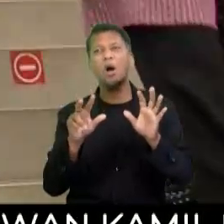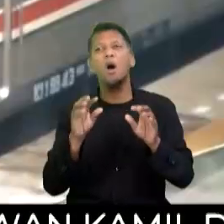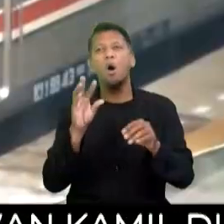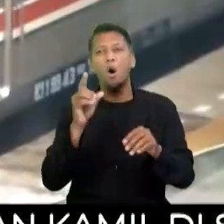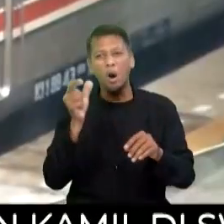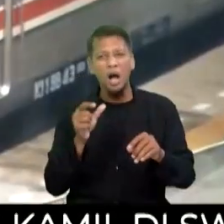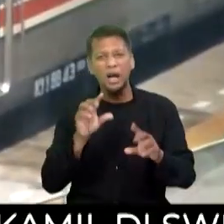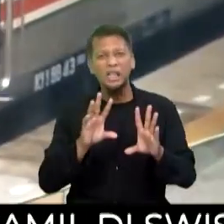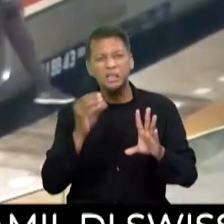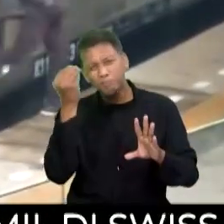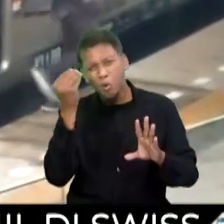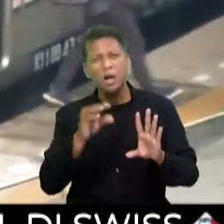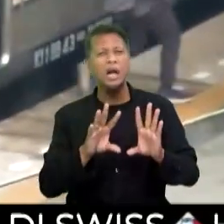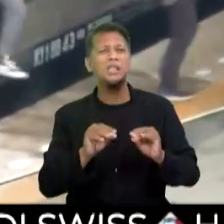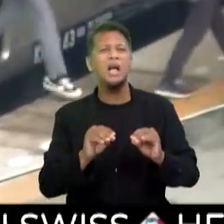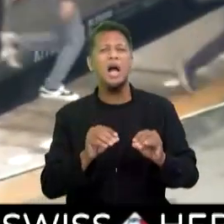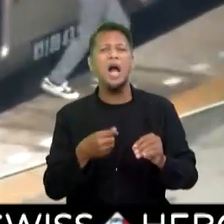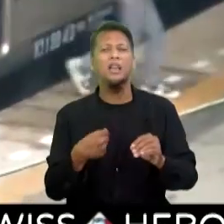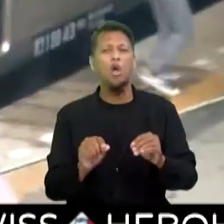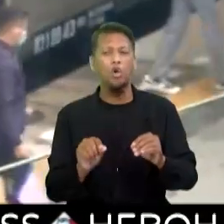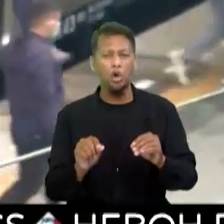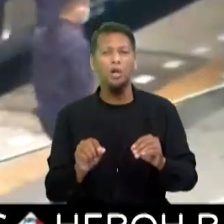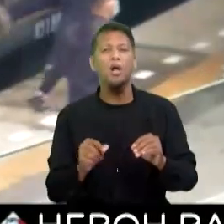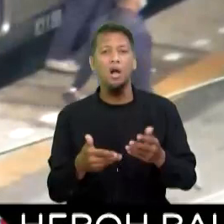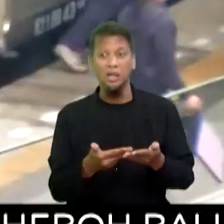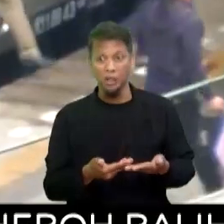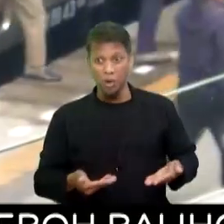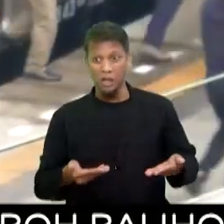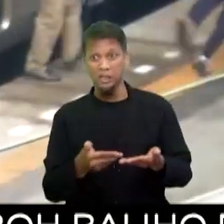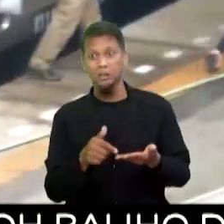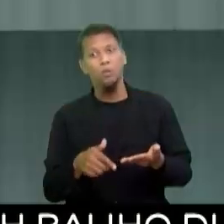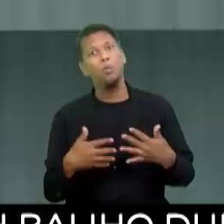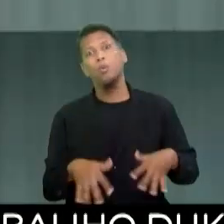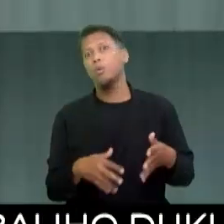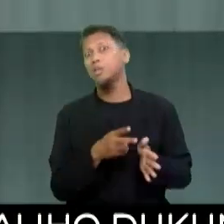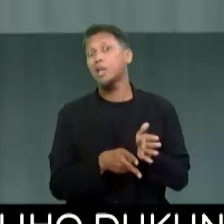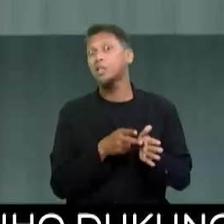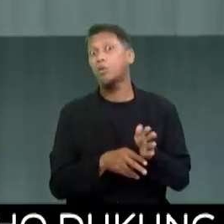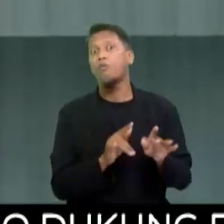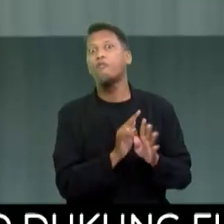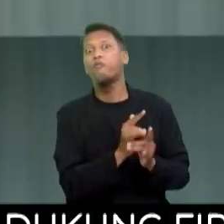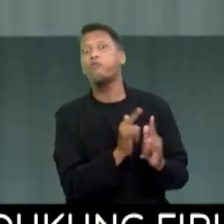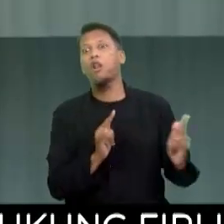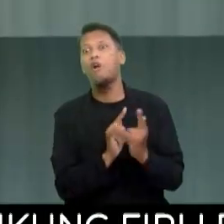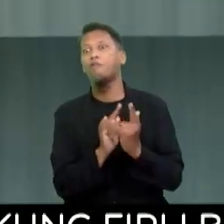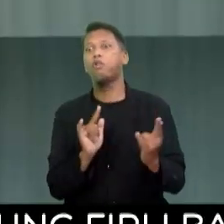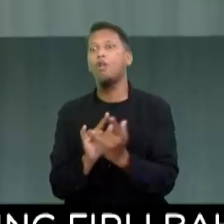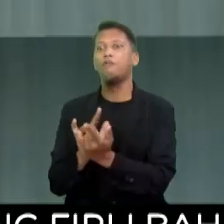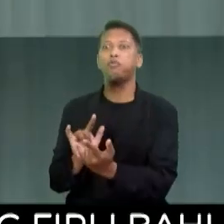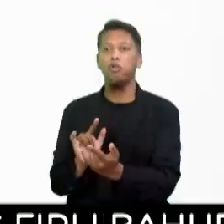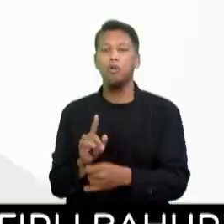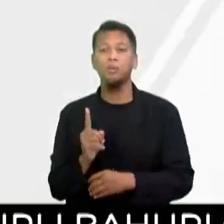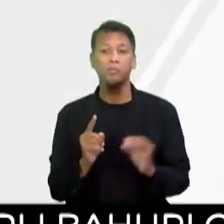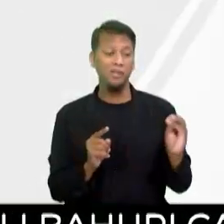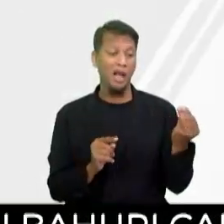kantor. Situasi stasiun yang lebih padat dari biasanya ini akibat pola perjalanan rute KRL arah Jakarta Kota yang mengalami